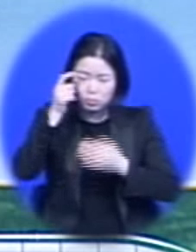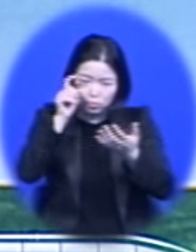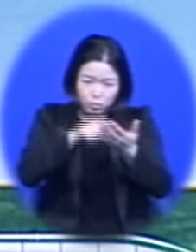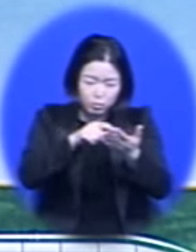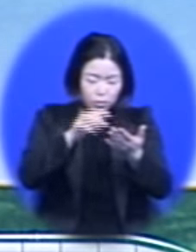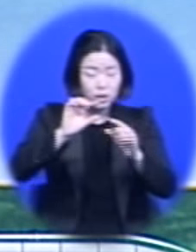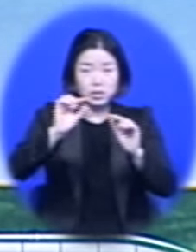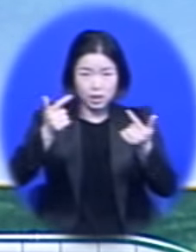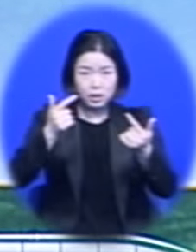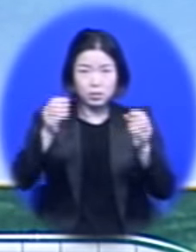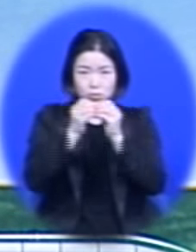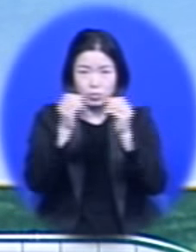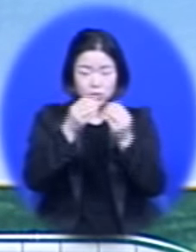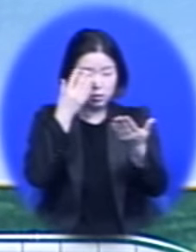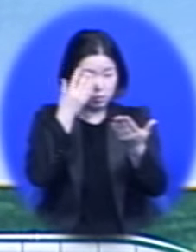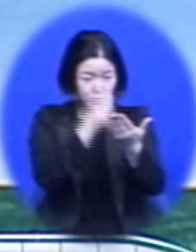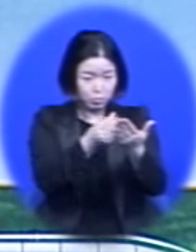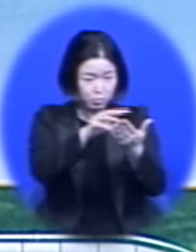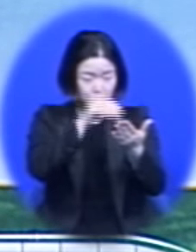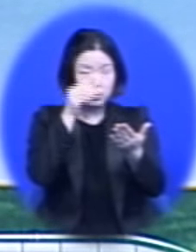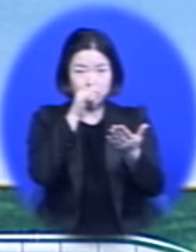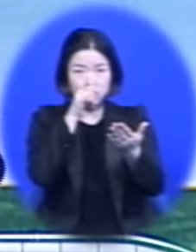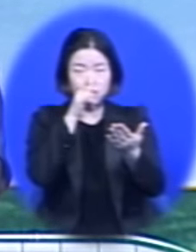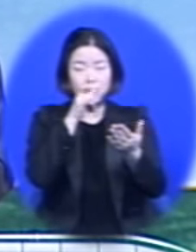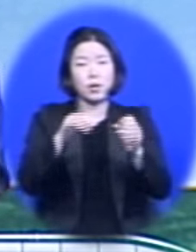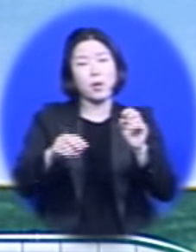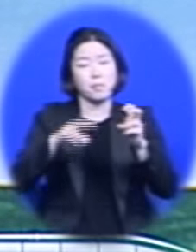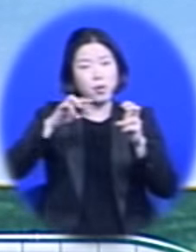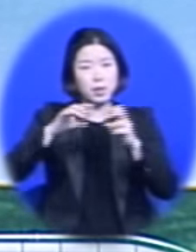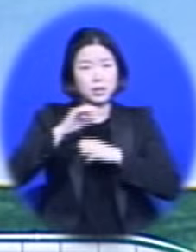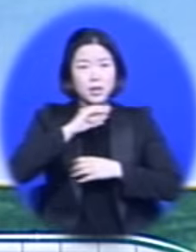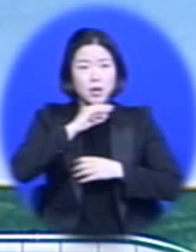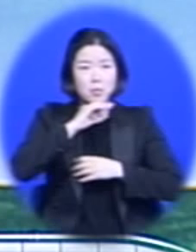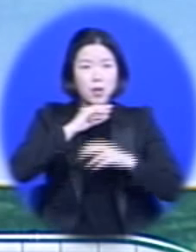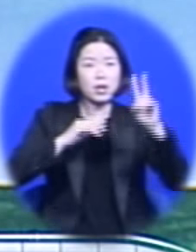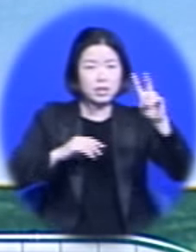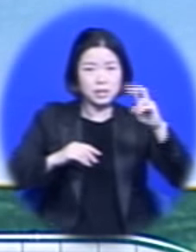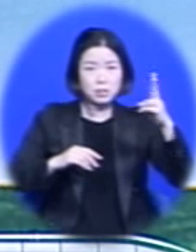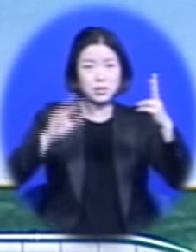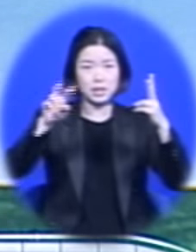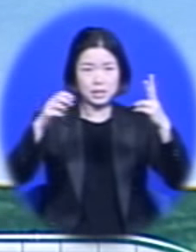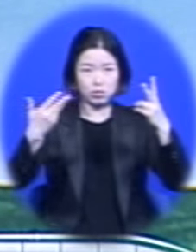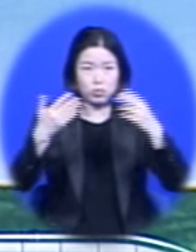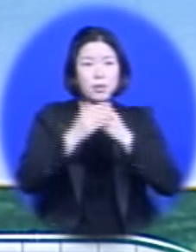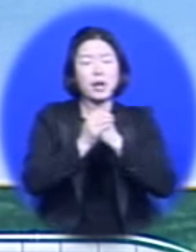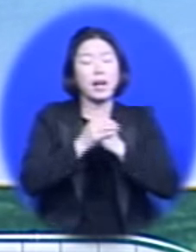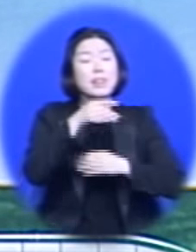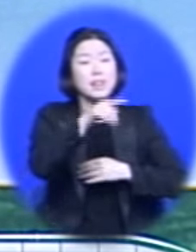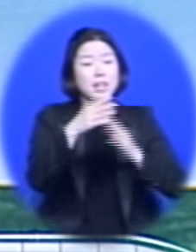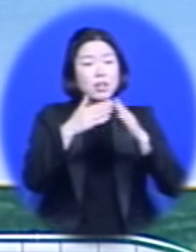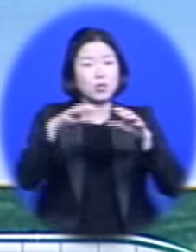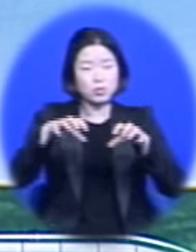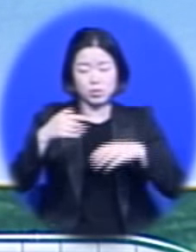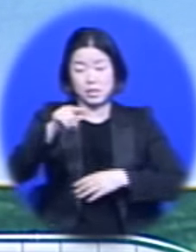구절이 하나 눈에 들어왔습니다. 마태복음 22장 39절 말씀입니다. 내 이웃을 내 자신같이